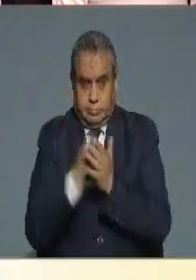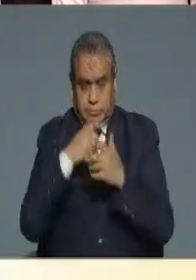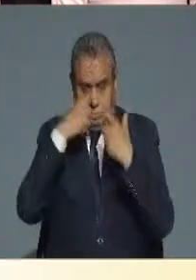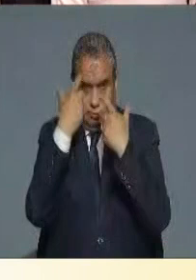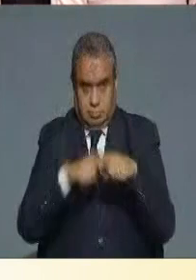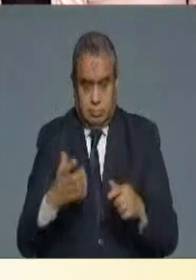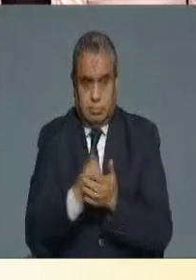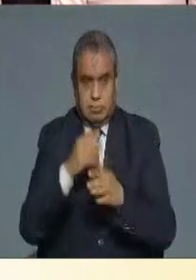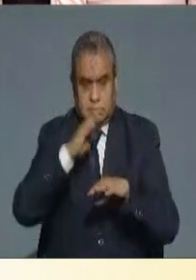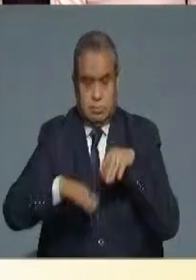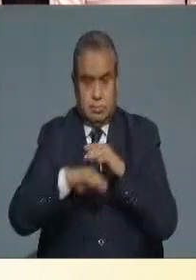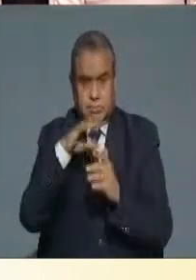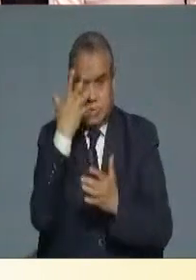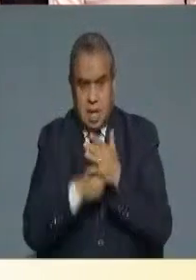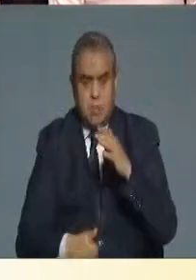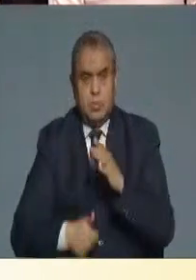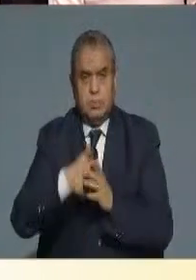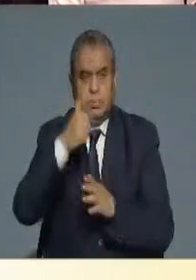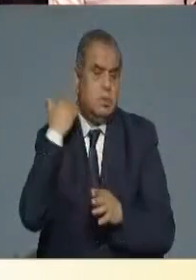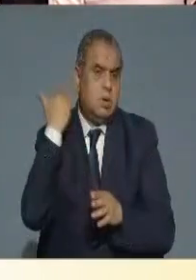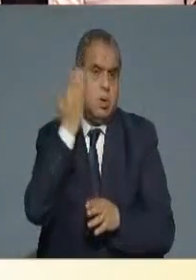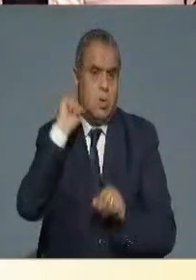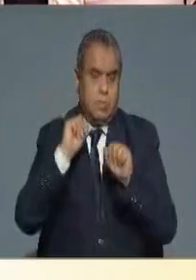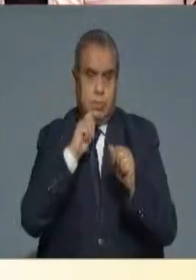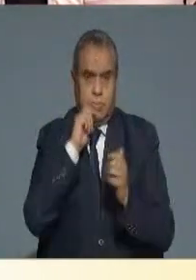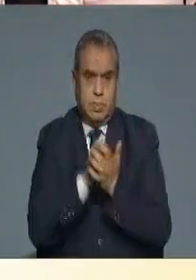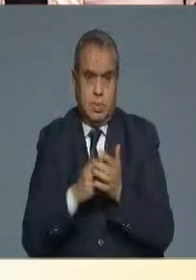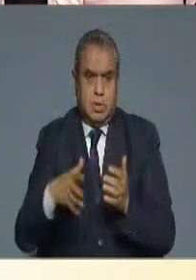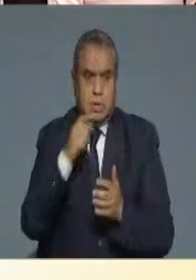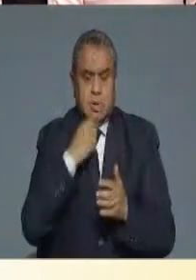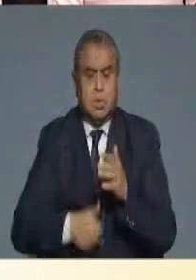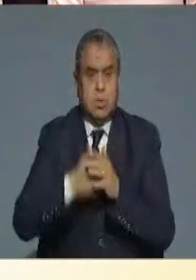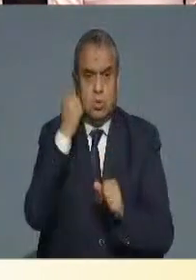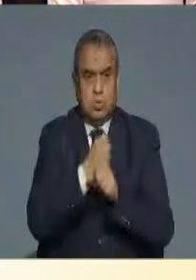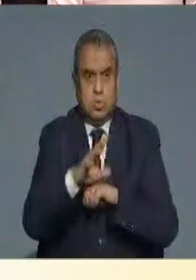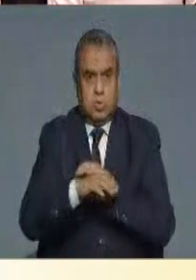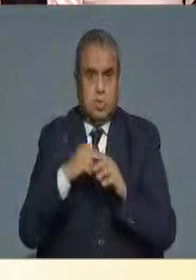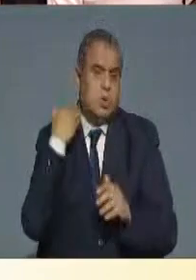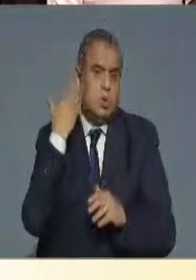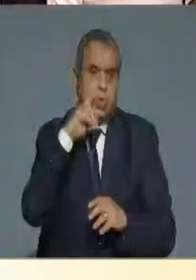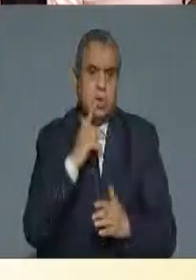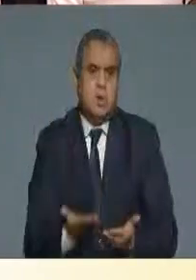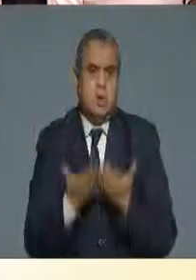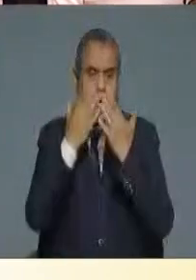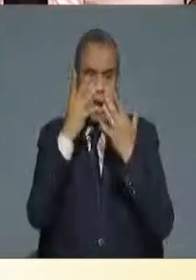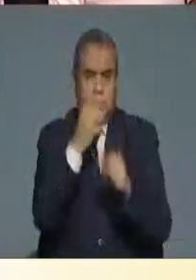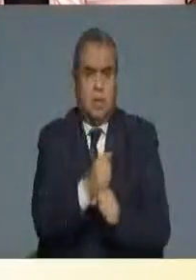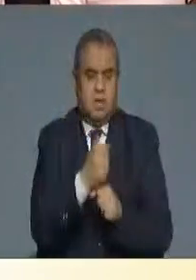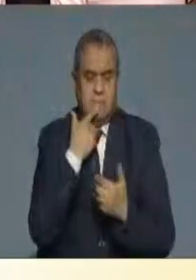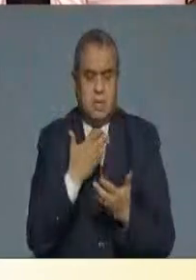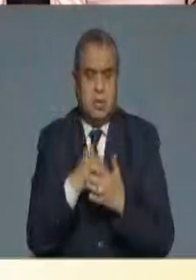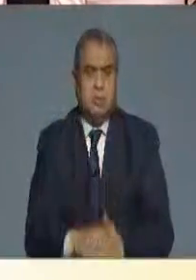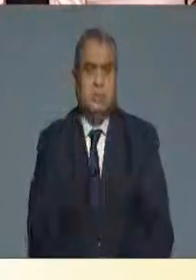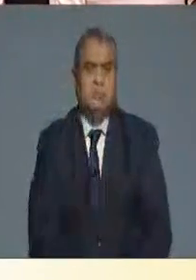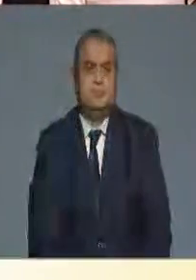الوطن الذي لن ينهض إلا بسواعد أبنائه وقدرتهم، كل السواعد وكل